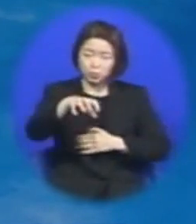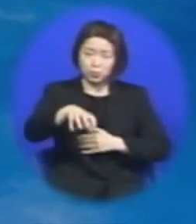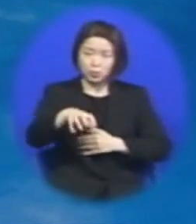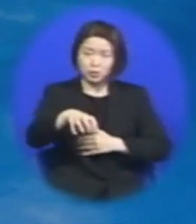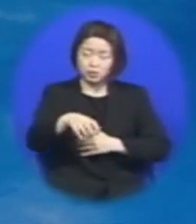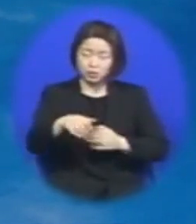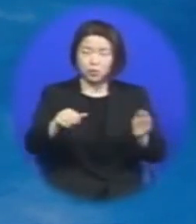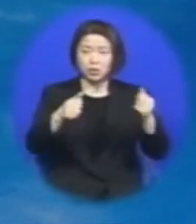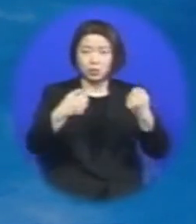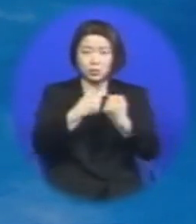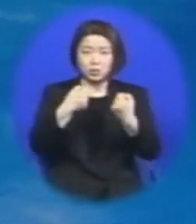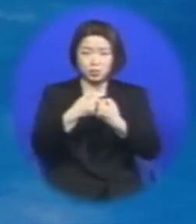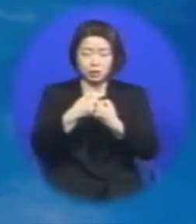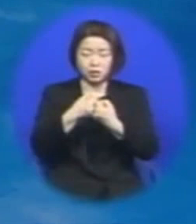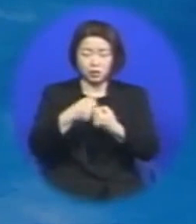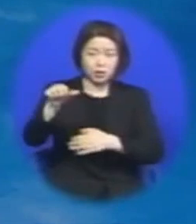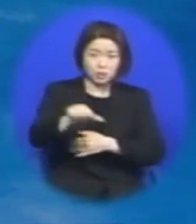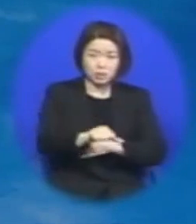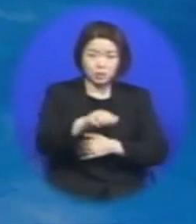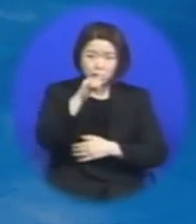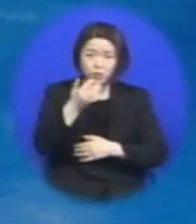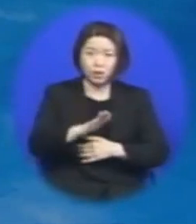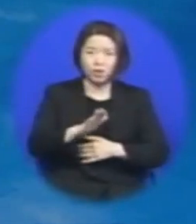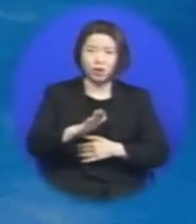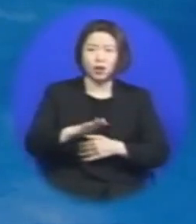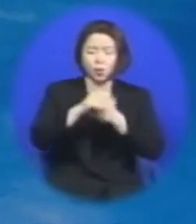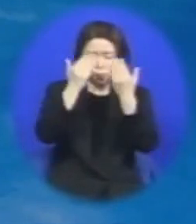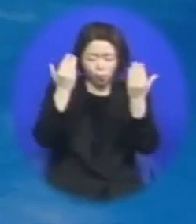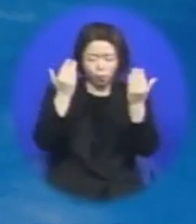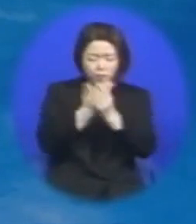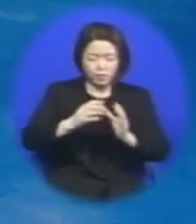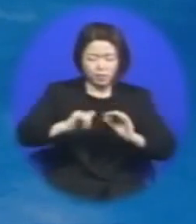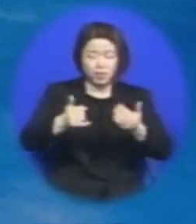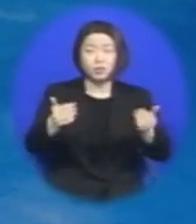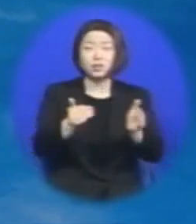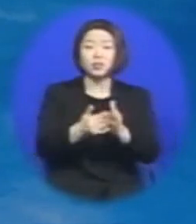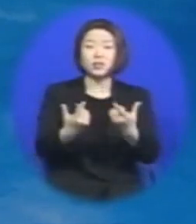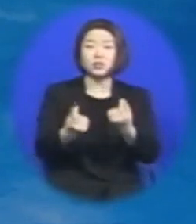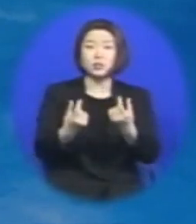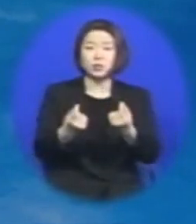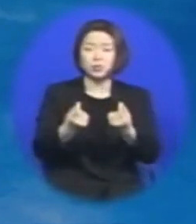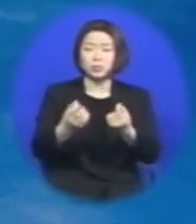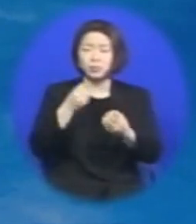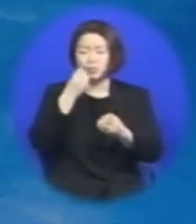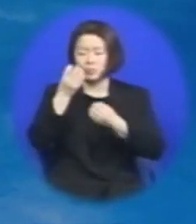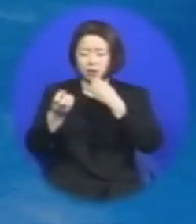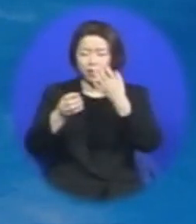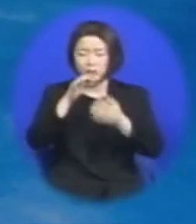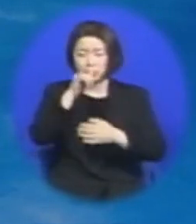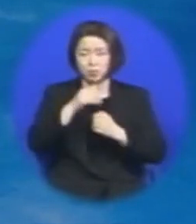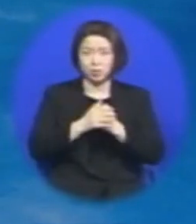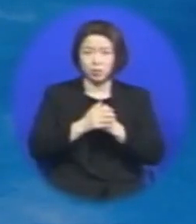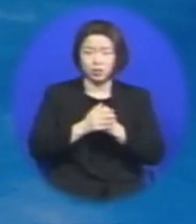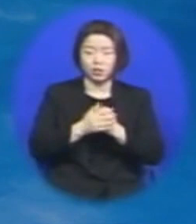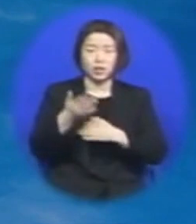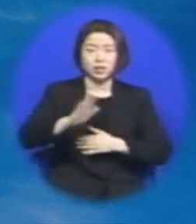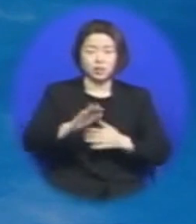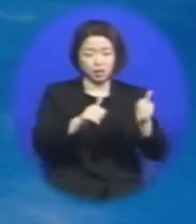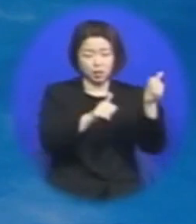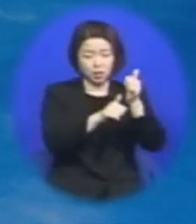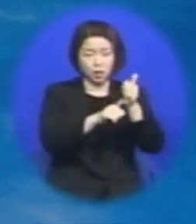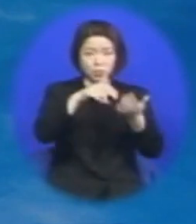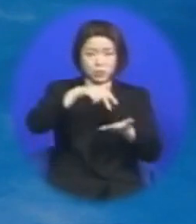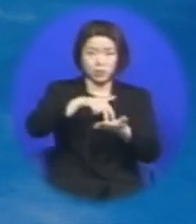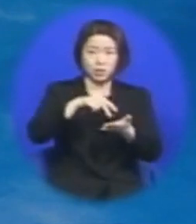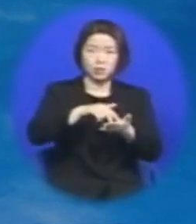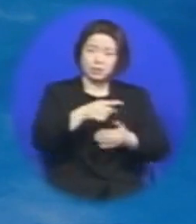끝났어요 이제 절망이 여호수아는 그게 작은게 아니었어요